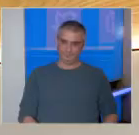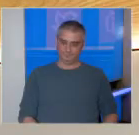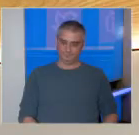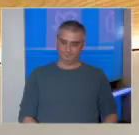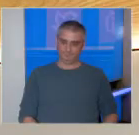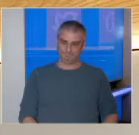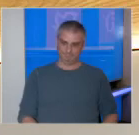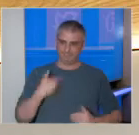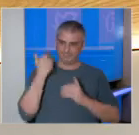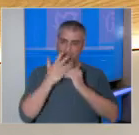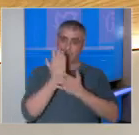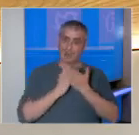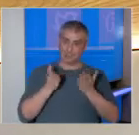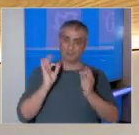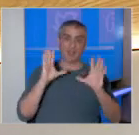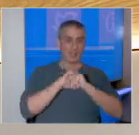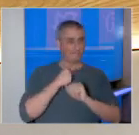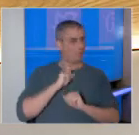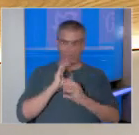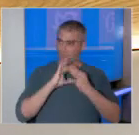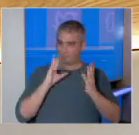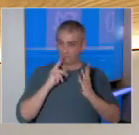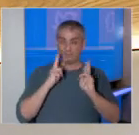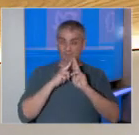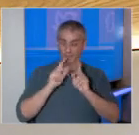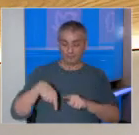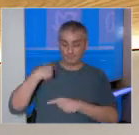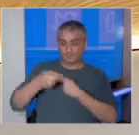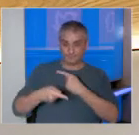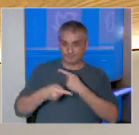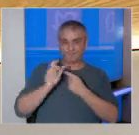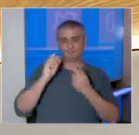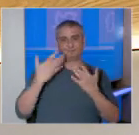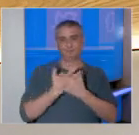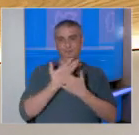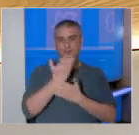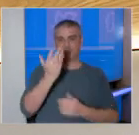תודה, ערב טוב. זהו, אנחנו סיימנו את החלק הזה של הערב, אנחנו לא נפרדים, נפגשים מהצד השני של כותרות המהדורה.